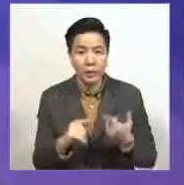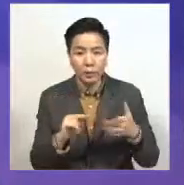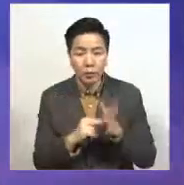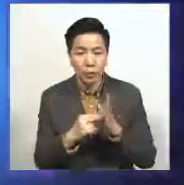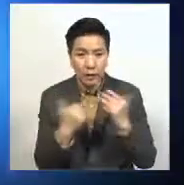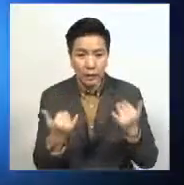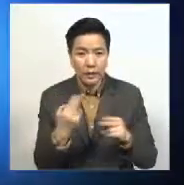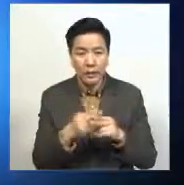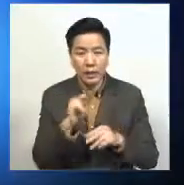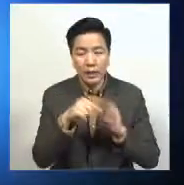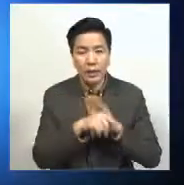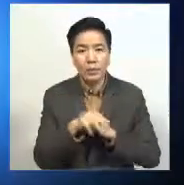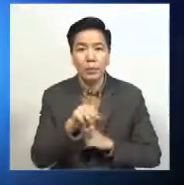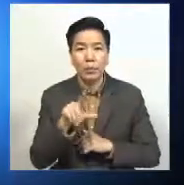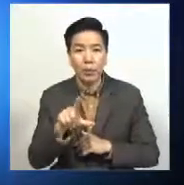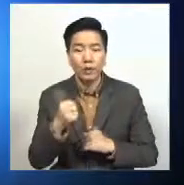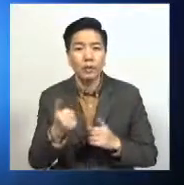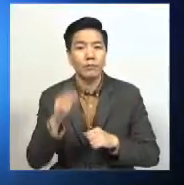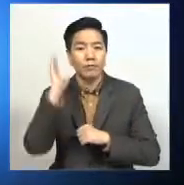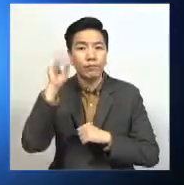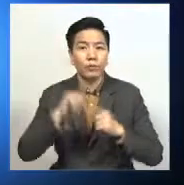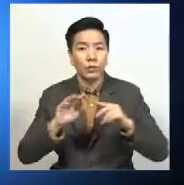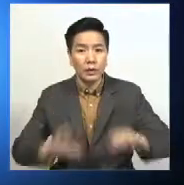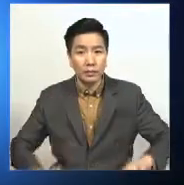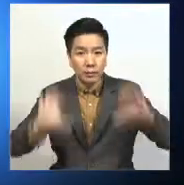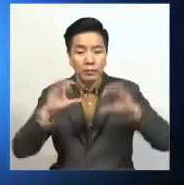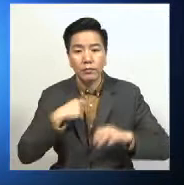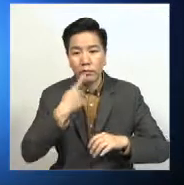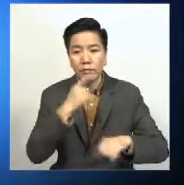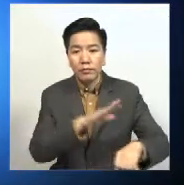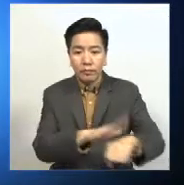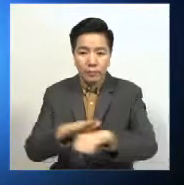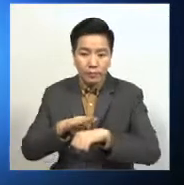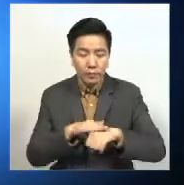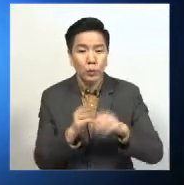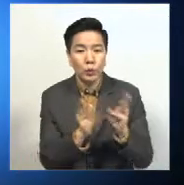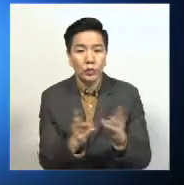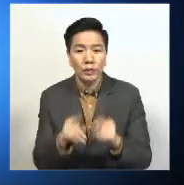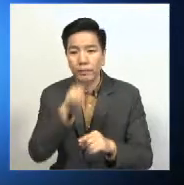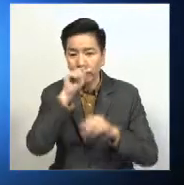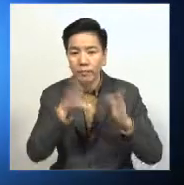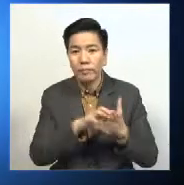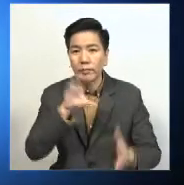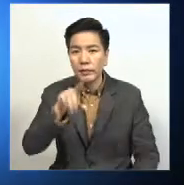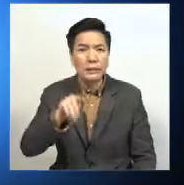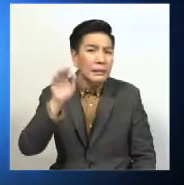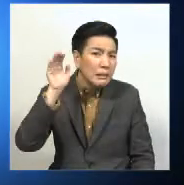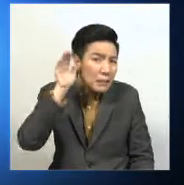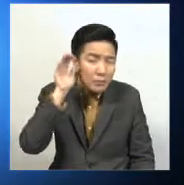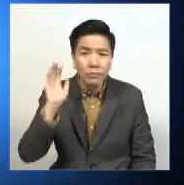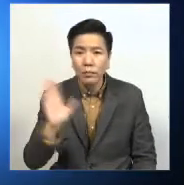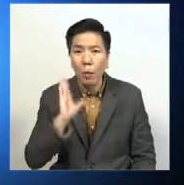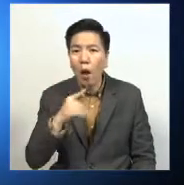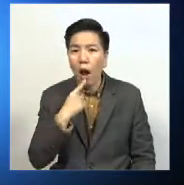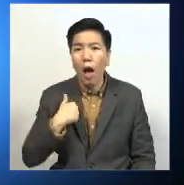ดยเรื่องนี้นะคะนางณฤมลพิญโยสินวัฒน์ค่ะโฆษกรัฐบาลก็ได้มีการแจ้งเตือนผ่านทวิตเตอร์บอกว่าอย่าหลงเชื่อนะ